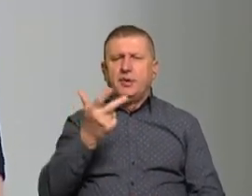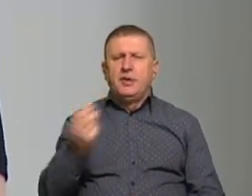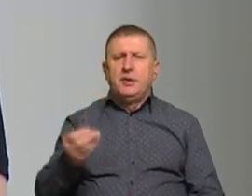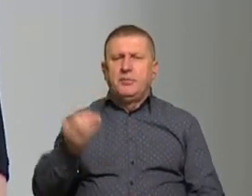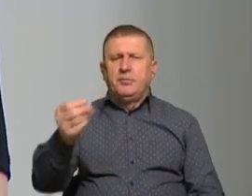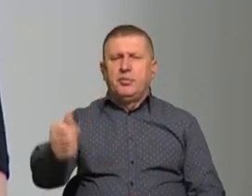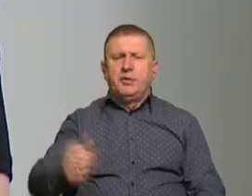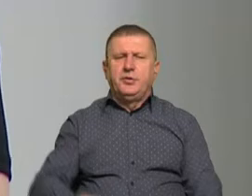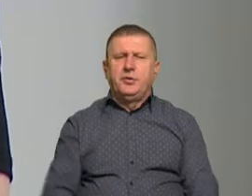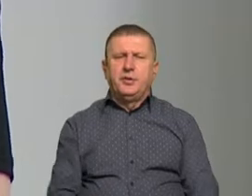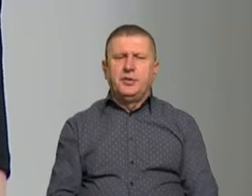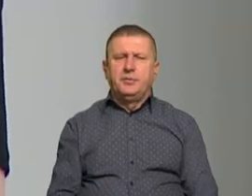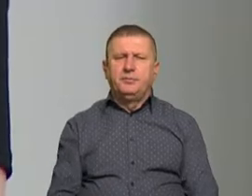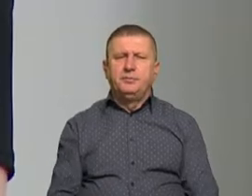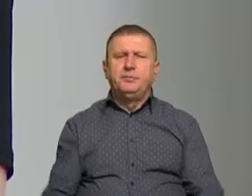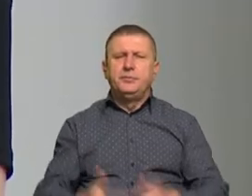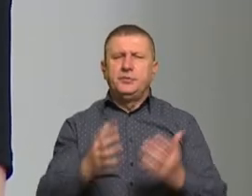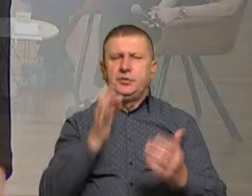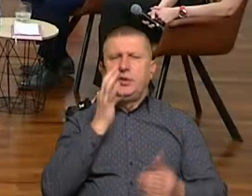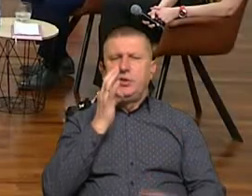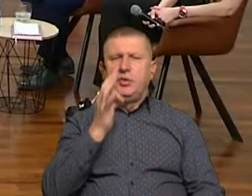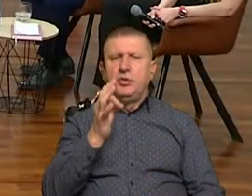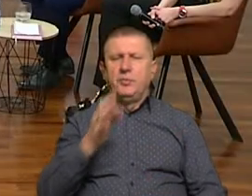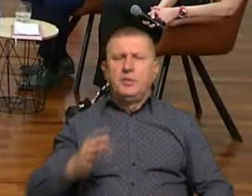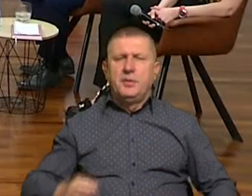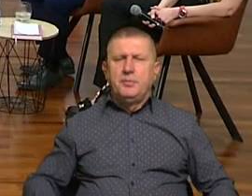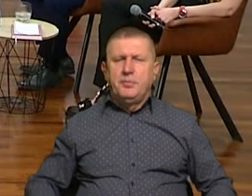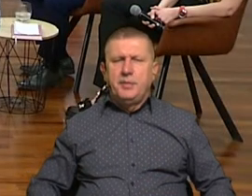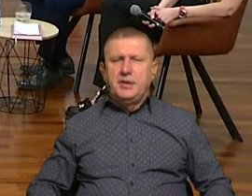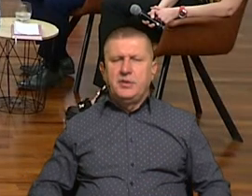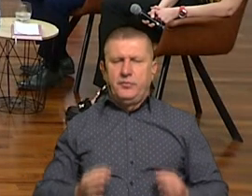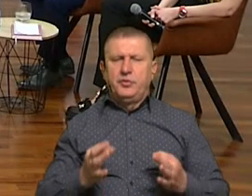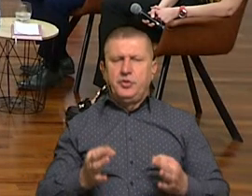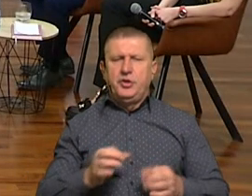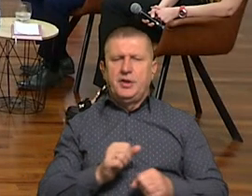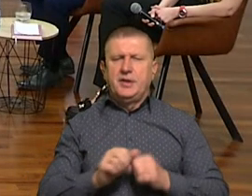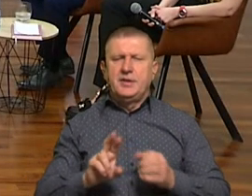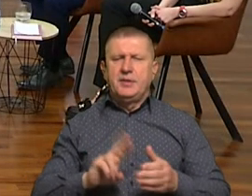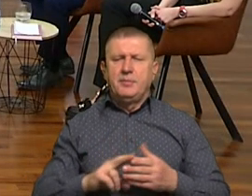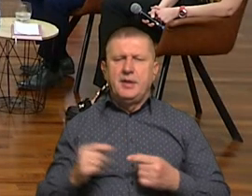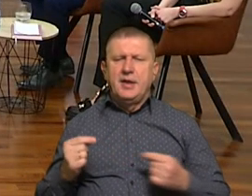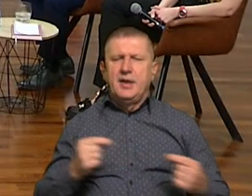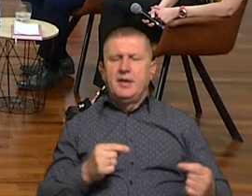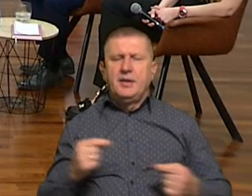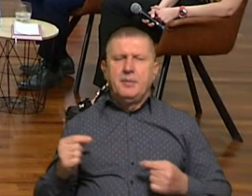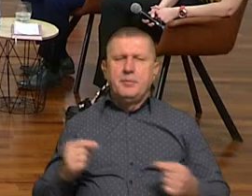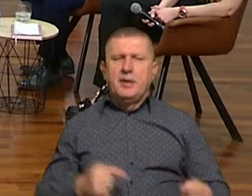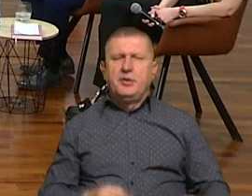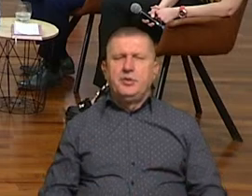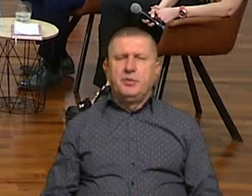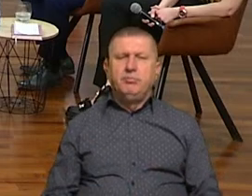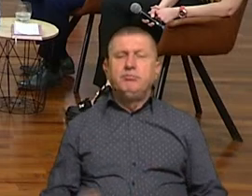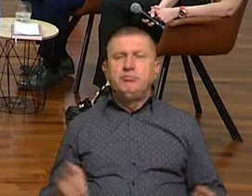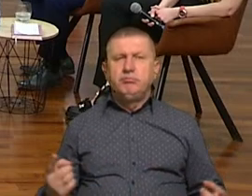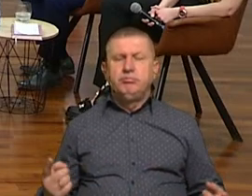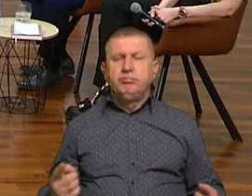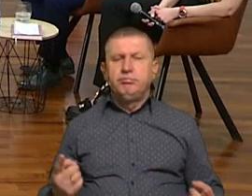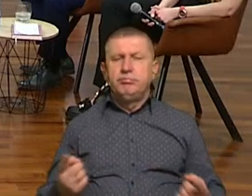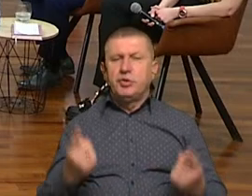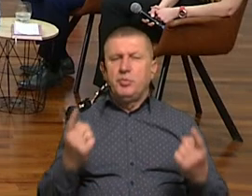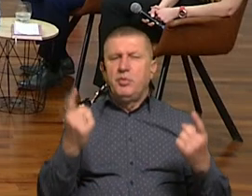płacić? Dzień dobry państwu. Bardzo się cieszę, że mogę dzisiaj być na tej debacie. Promowanie stref less